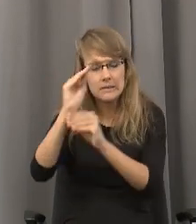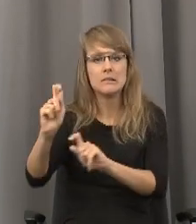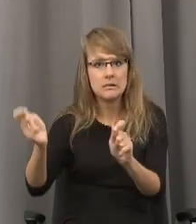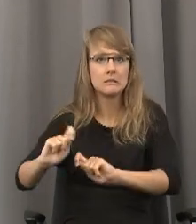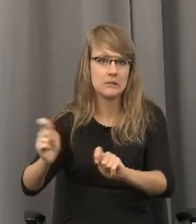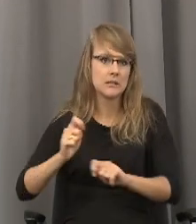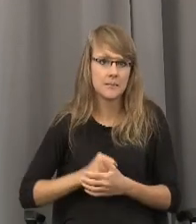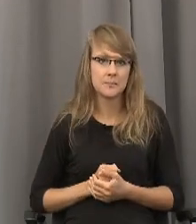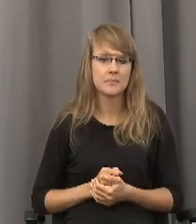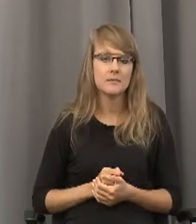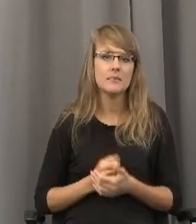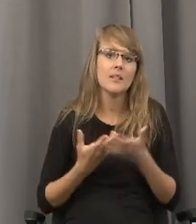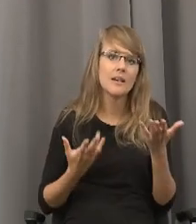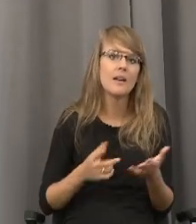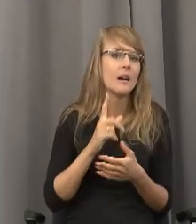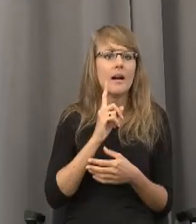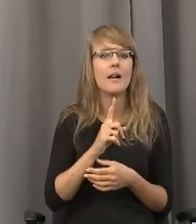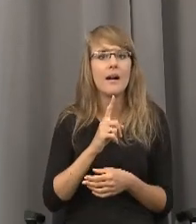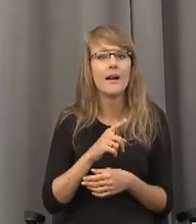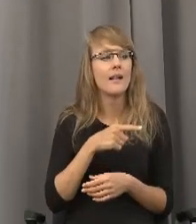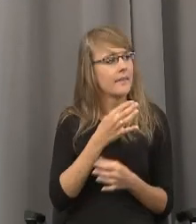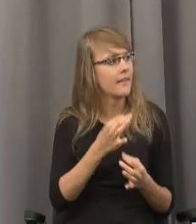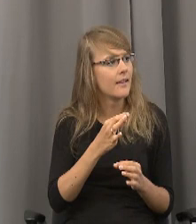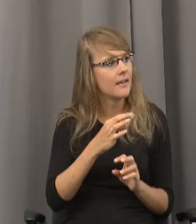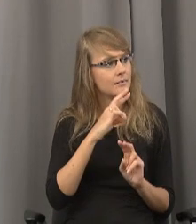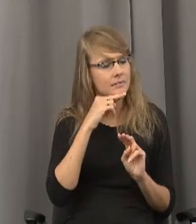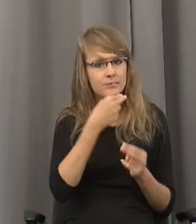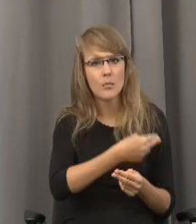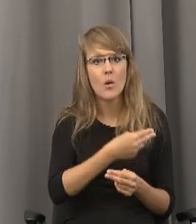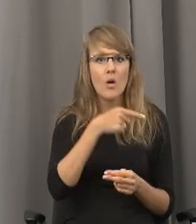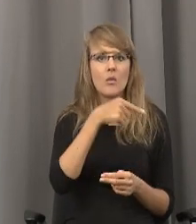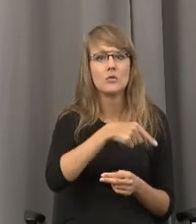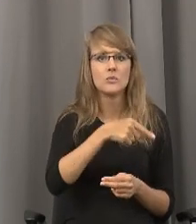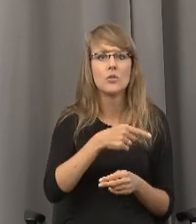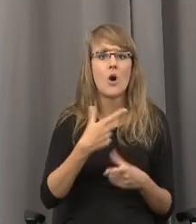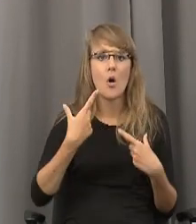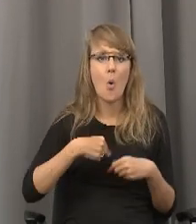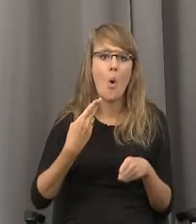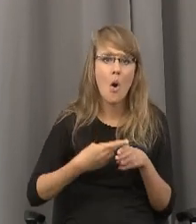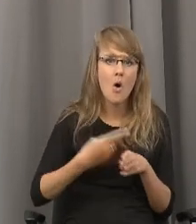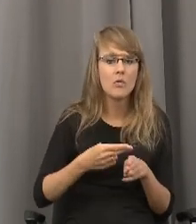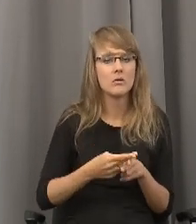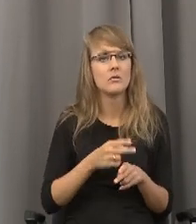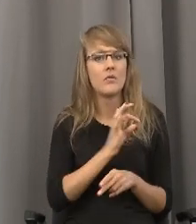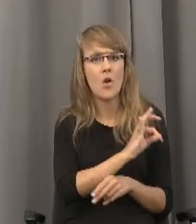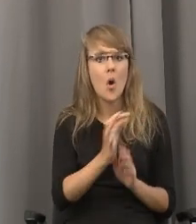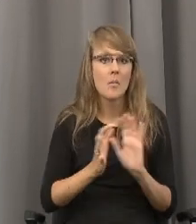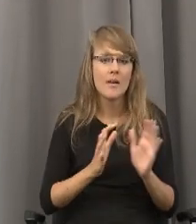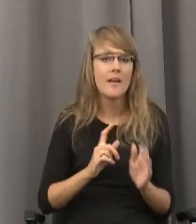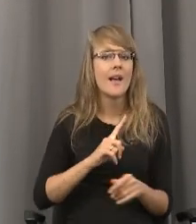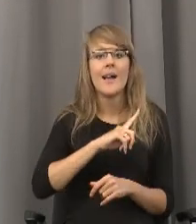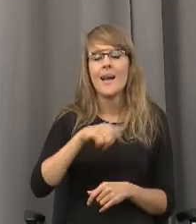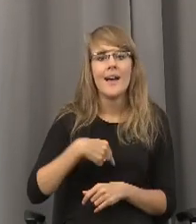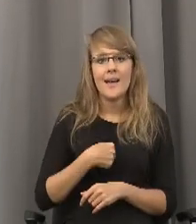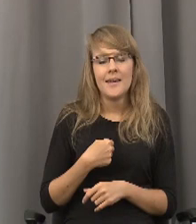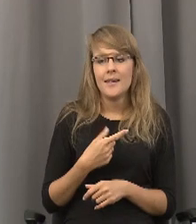rości sobie oczywiście prawa do wskazywania, tu wracamy już na grunt konkretnie chorych i ich opiekunów, wskazywania